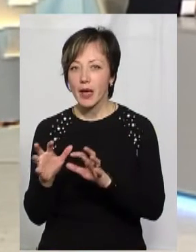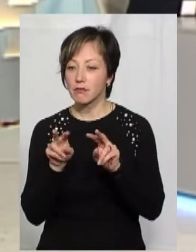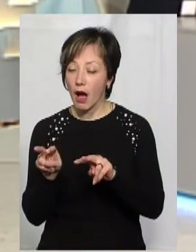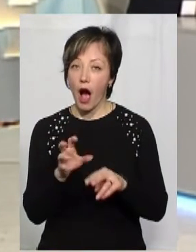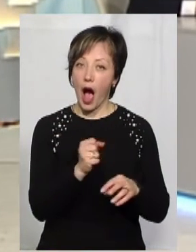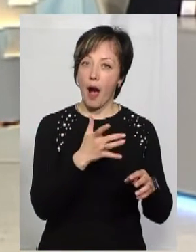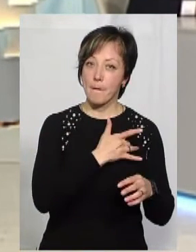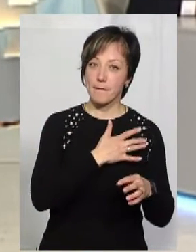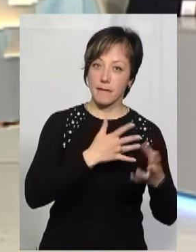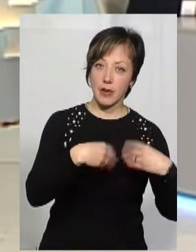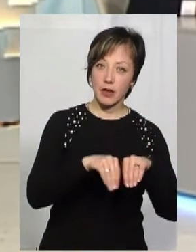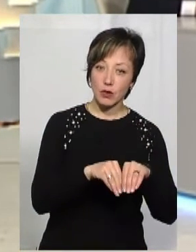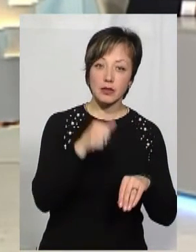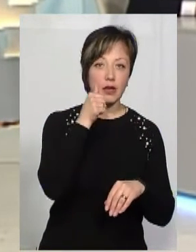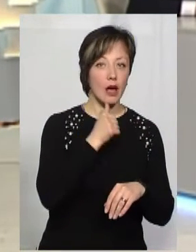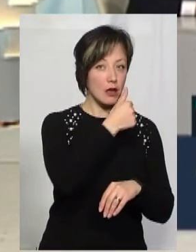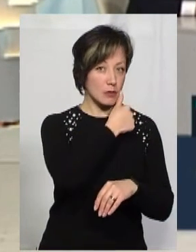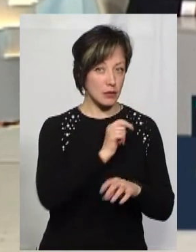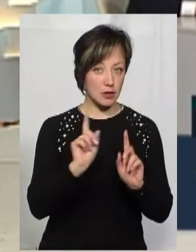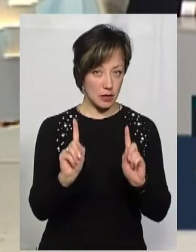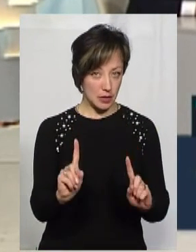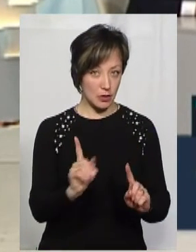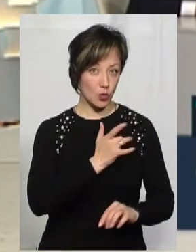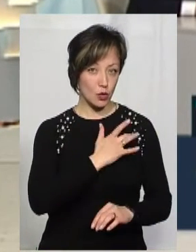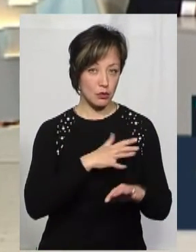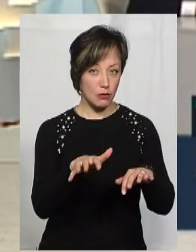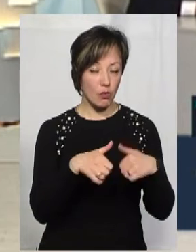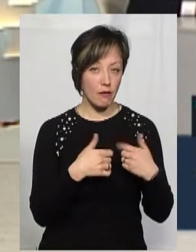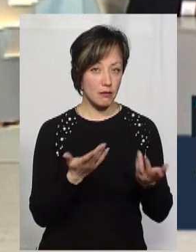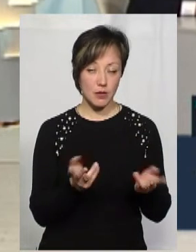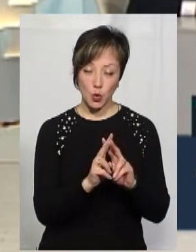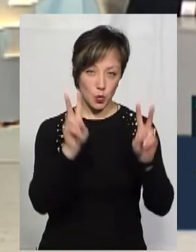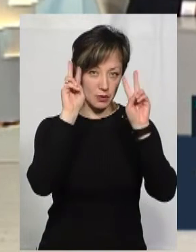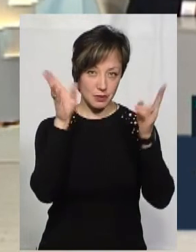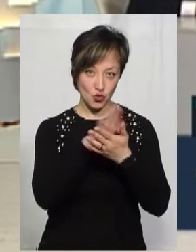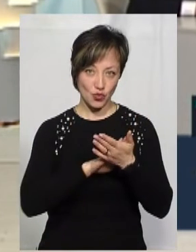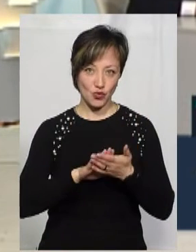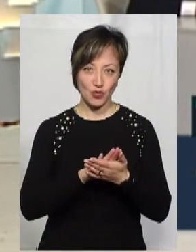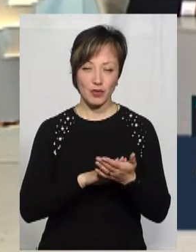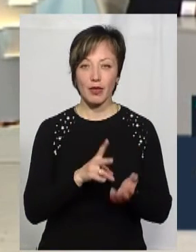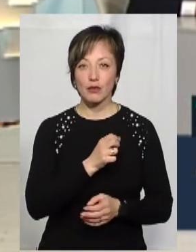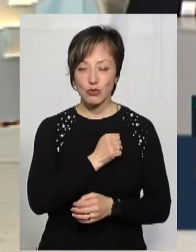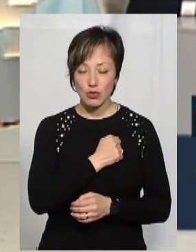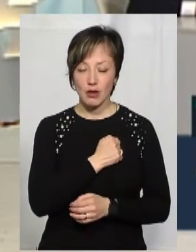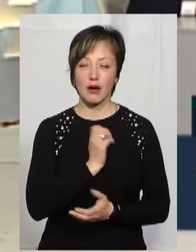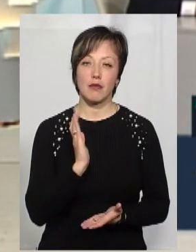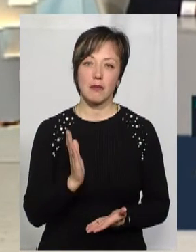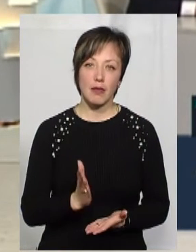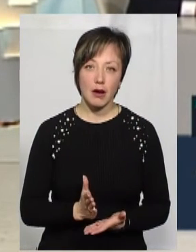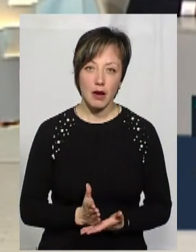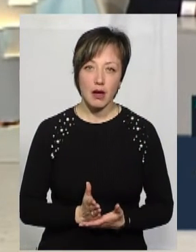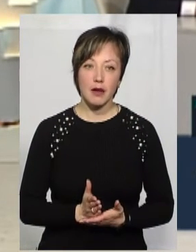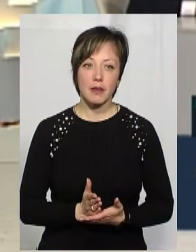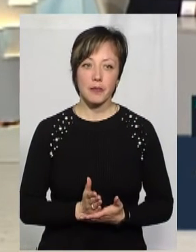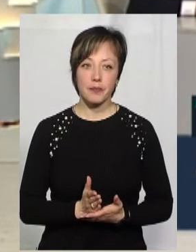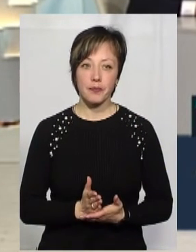жаль, ніхто не скасував таємниці закону про таємницю усиновлення. І потім ми маємо, на жаль, знову ж таки,